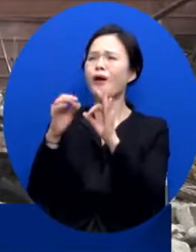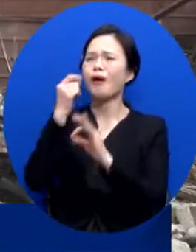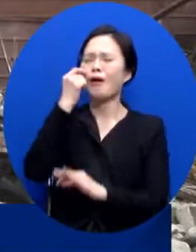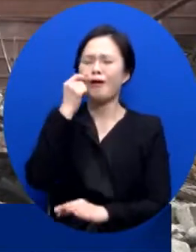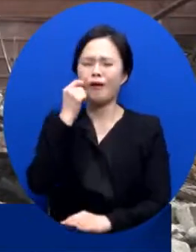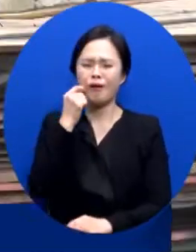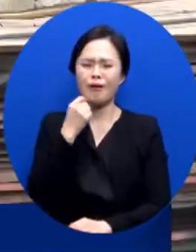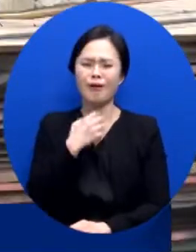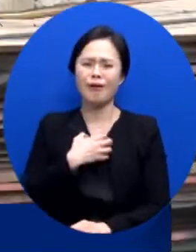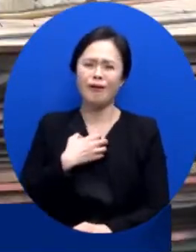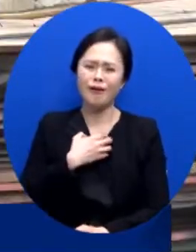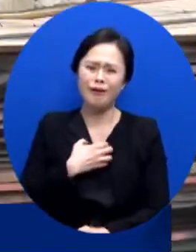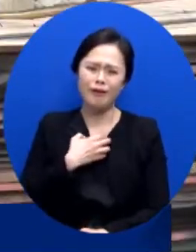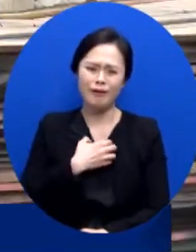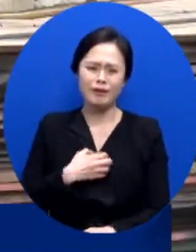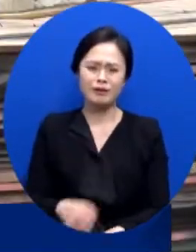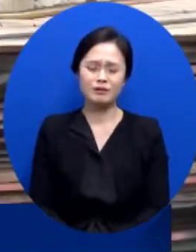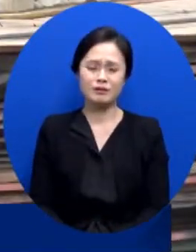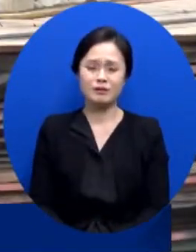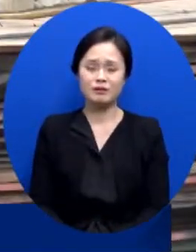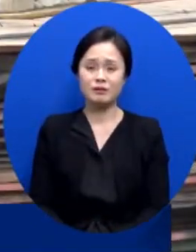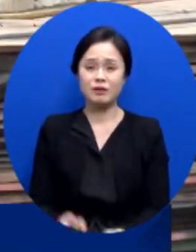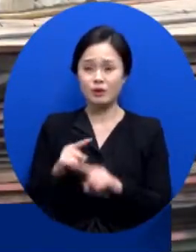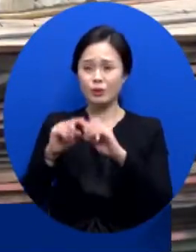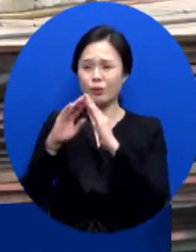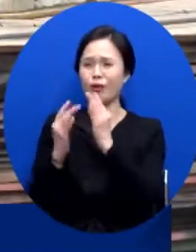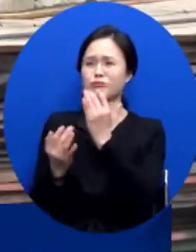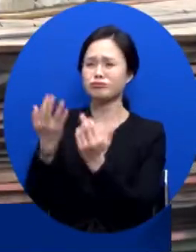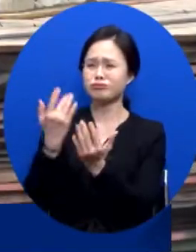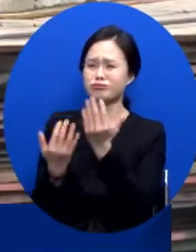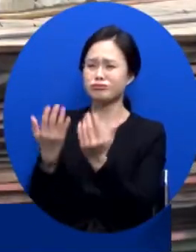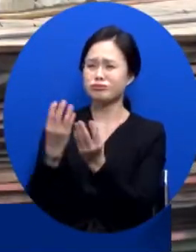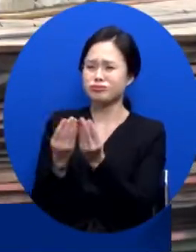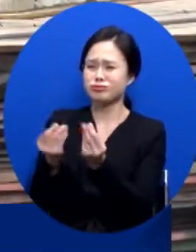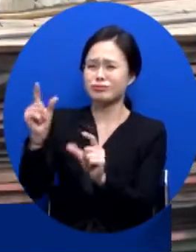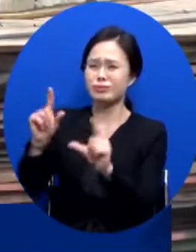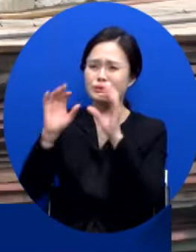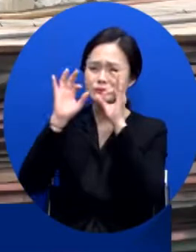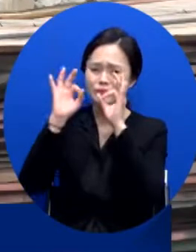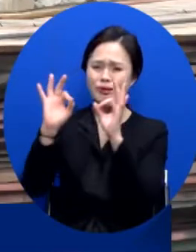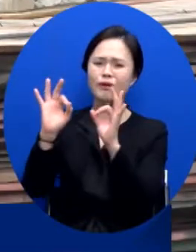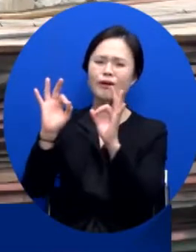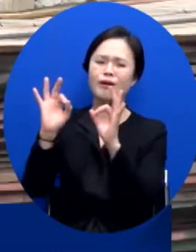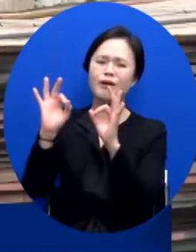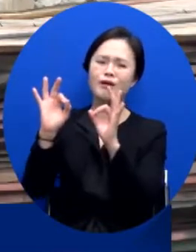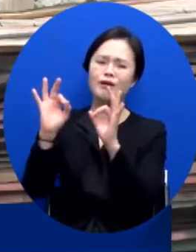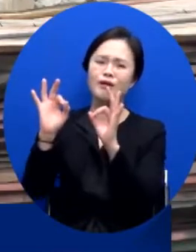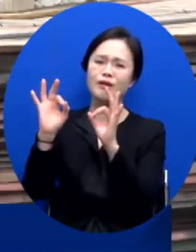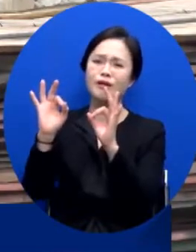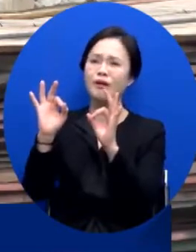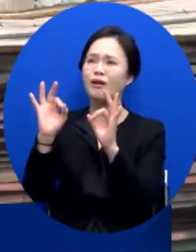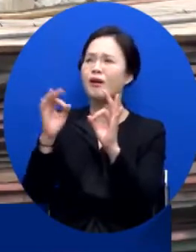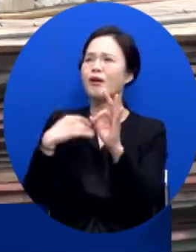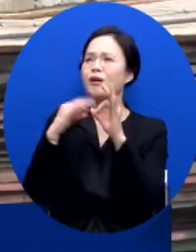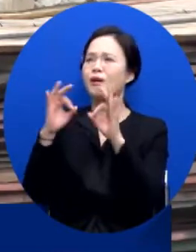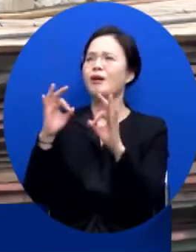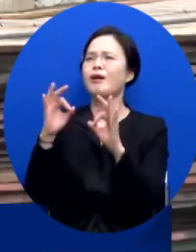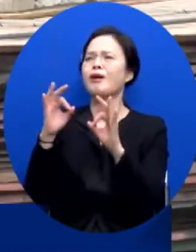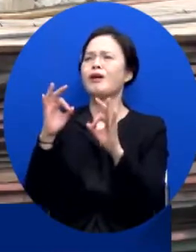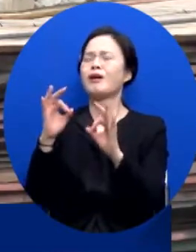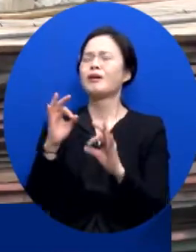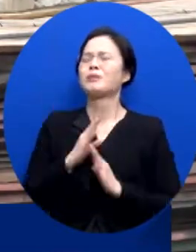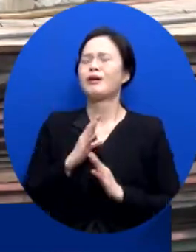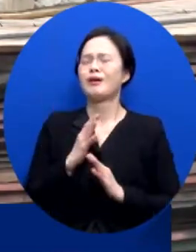ol soi 웬 위 c 암을 철 clips 얘기 아나타 캐나다 딱새